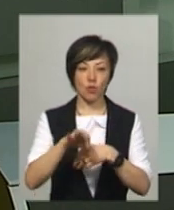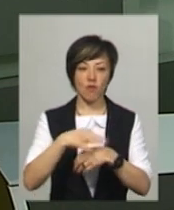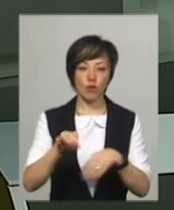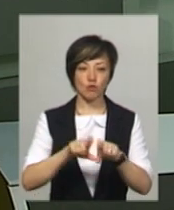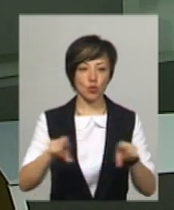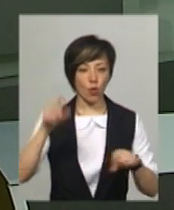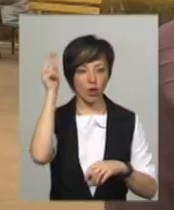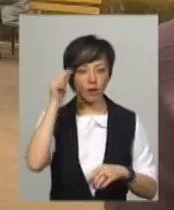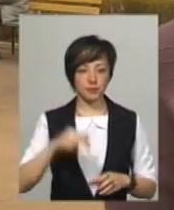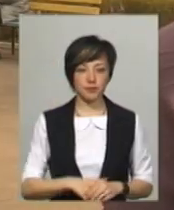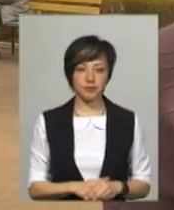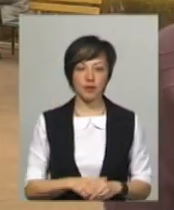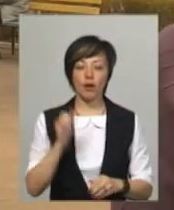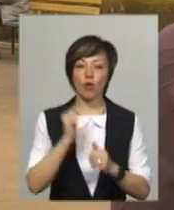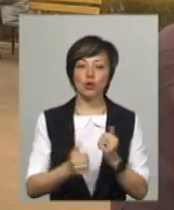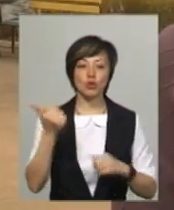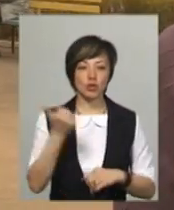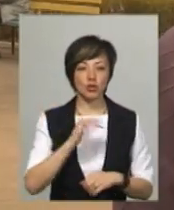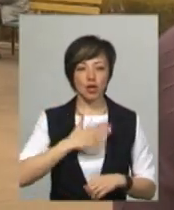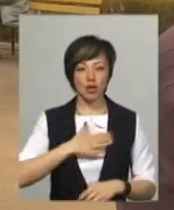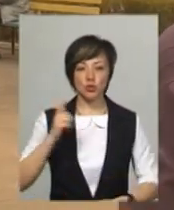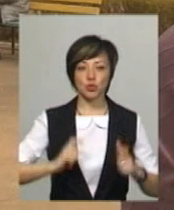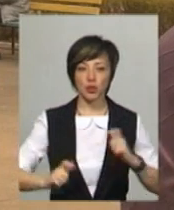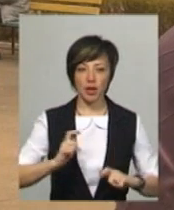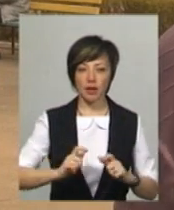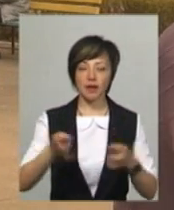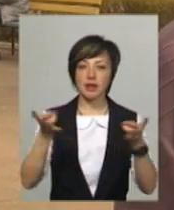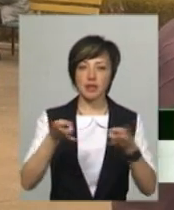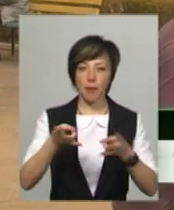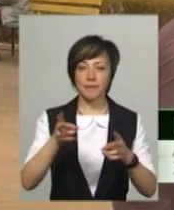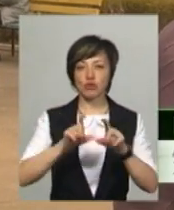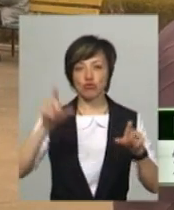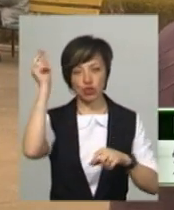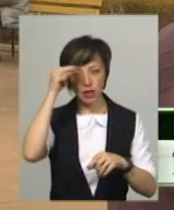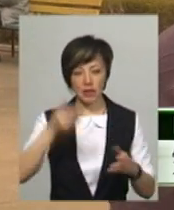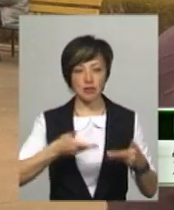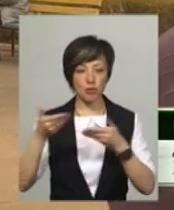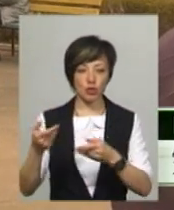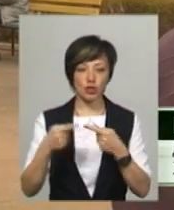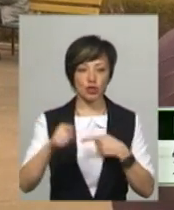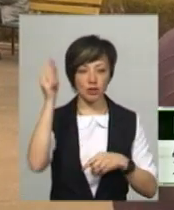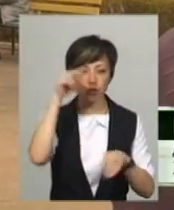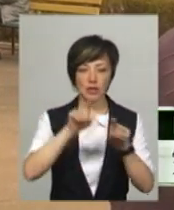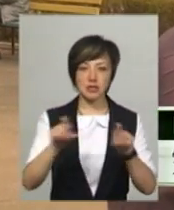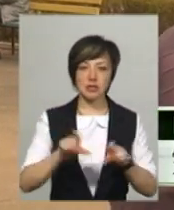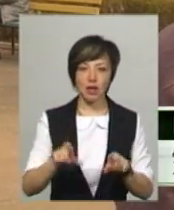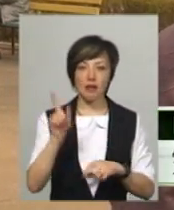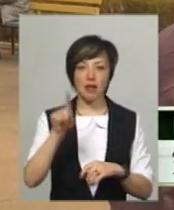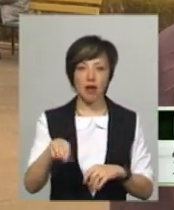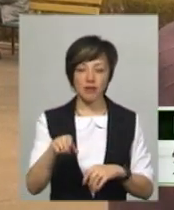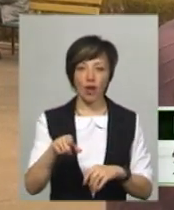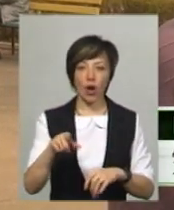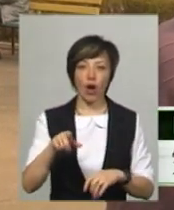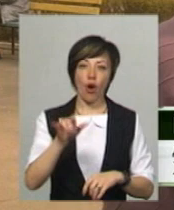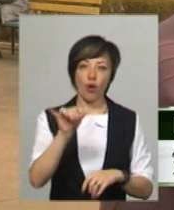школах. Кожного тижня наші студенти на запит шкіл, на запрошення інших навчальних закладів, навіть і